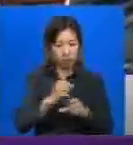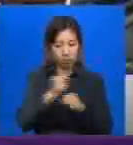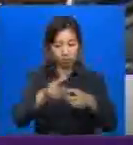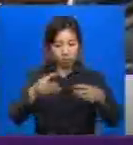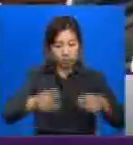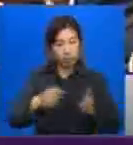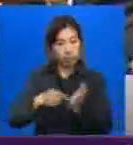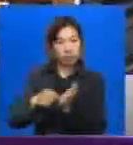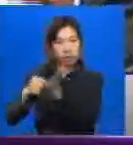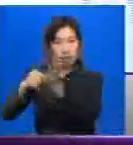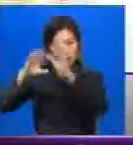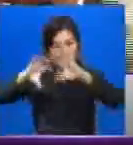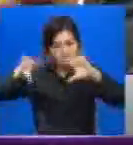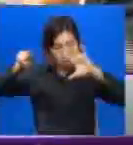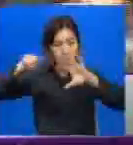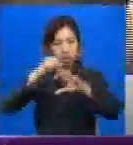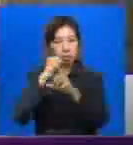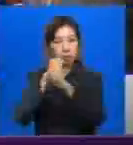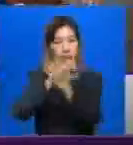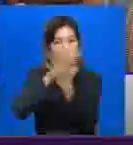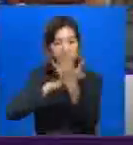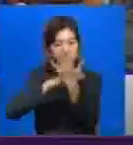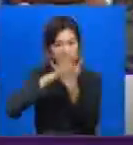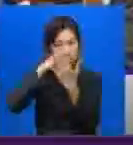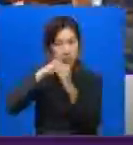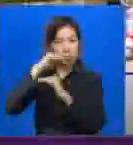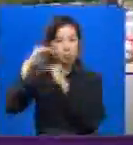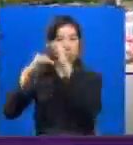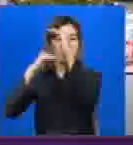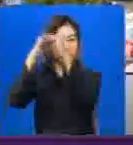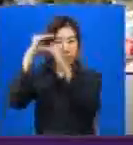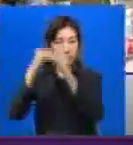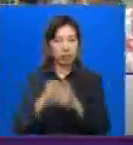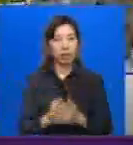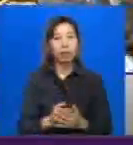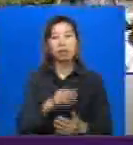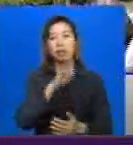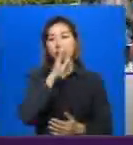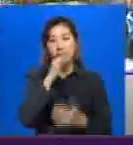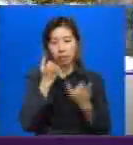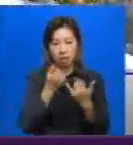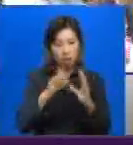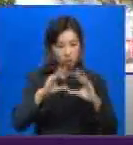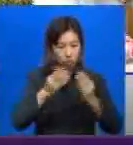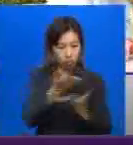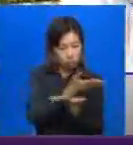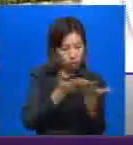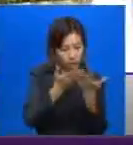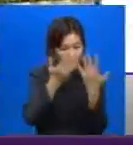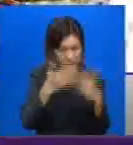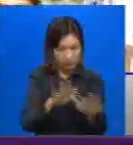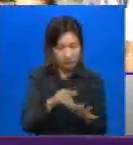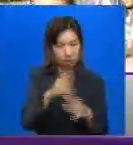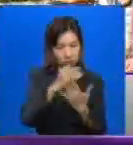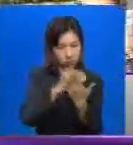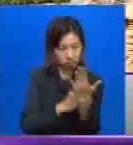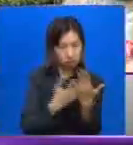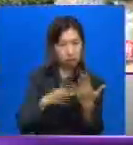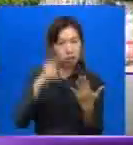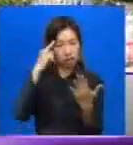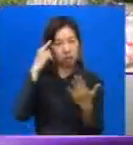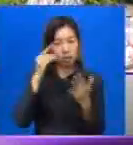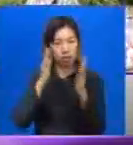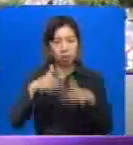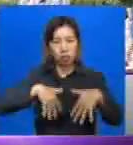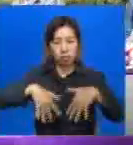ให้รัฐบาลชุดใหม่นำไปใช้พัฒนาประเทศและยังเชื่อว่าหลังจากที่มีการเสวนาจะมีการเปลี่ยนแปลงของประชาชน